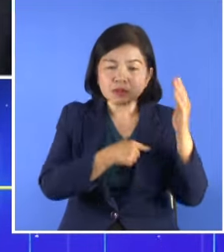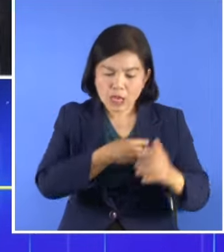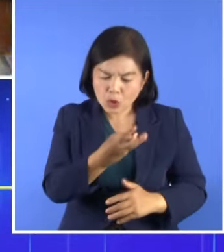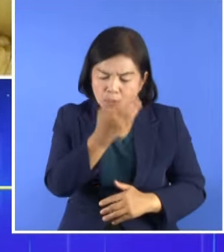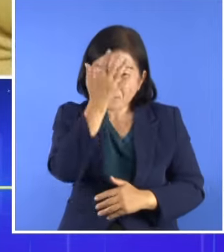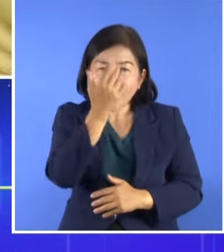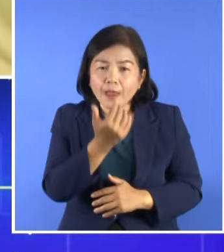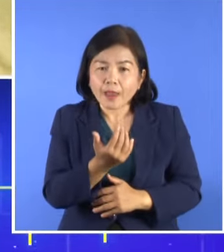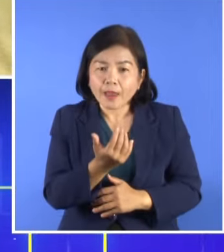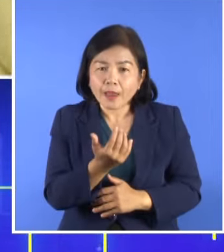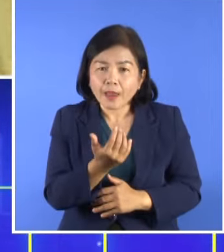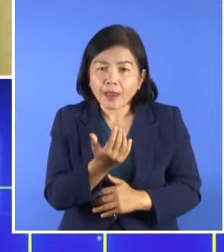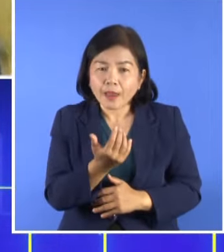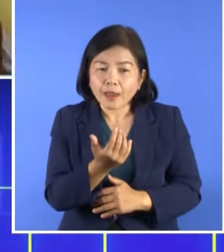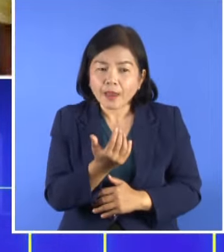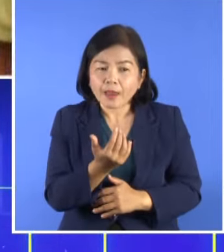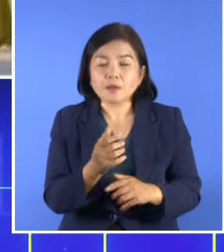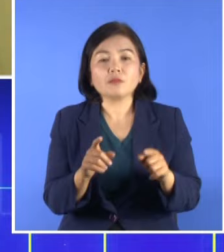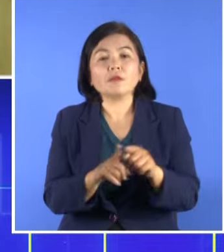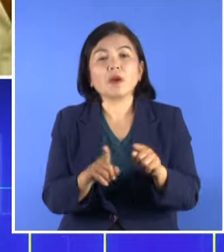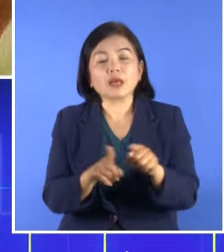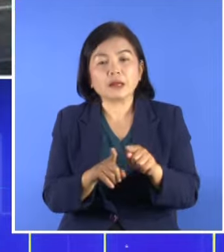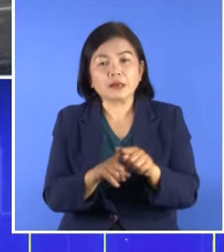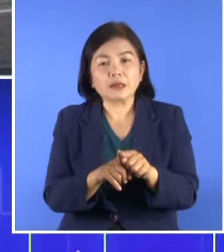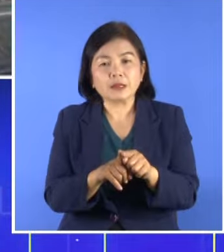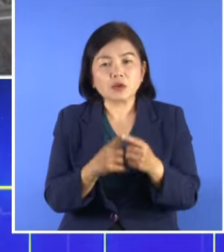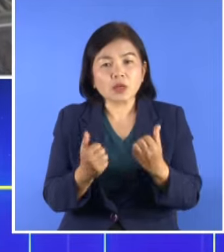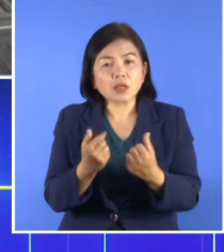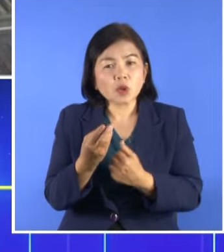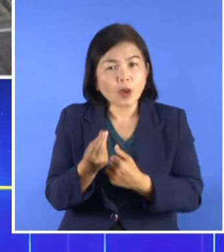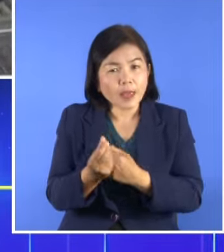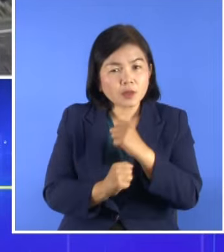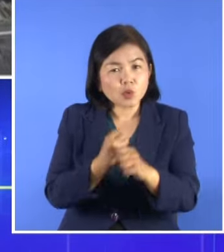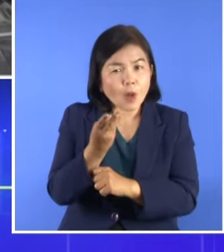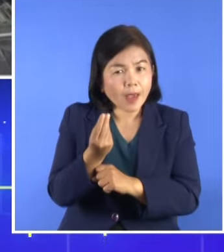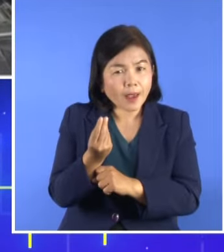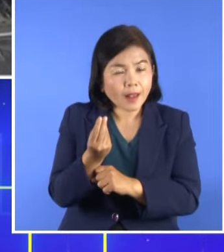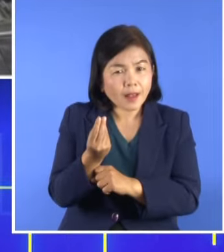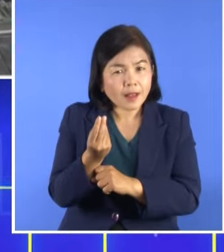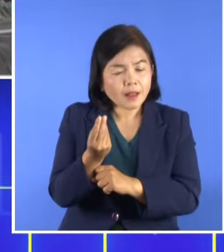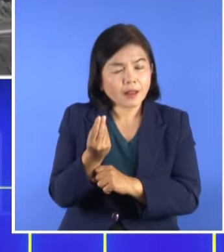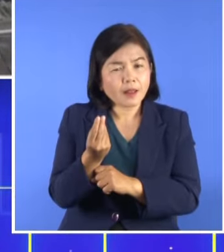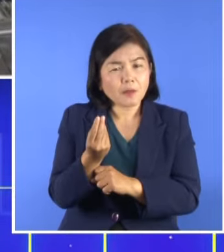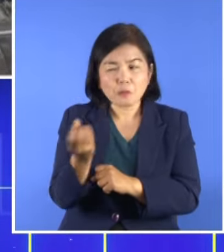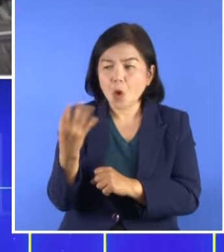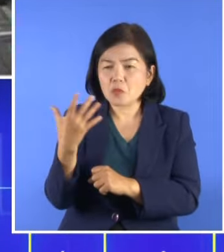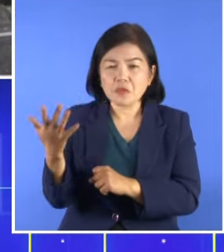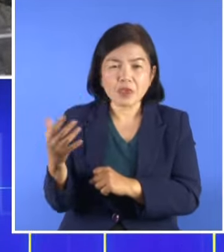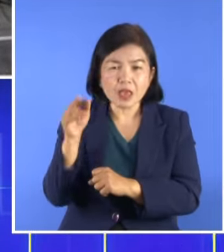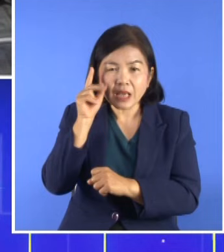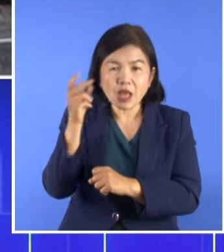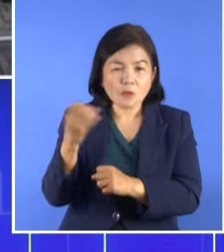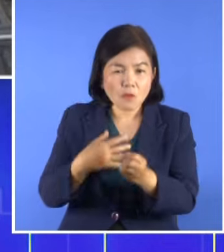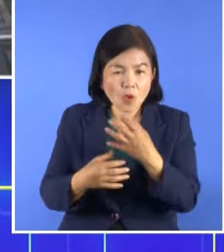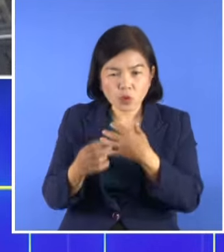ครับ พี่ปาช่วยให้สติ ก็โอ้โหเนี่ยเท่าไหร่นะอายุเท่าไหร่ ไม่ได้บอก ก็พอสมคว